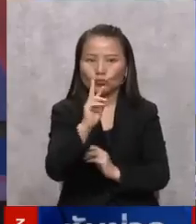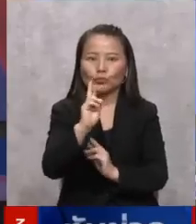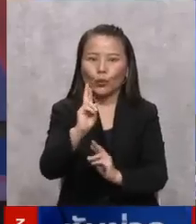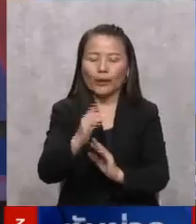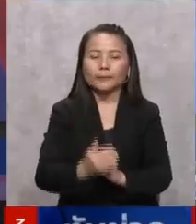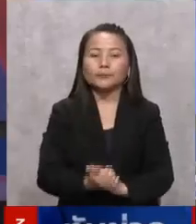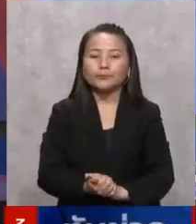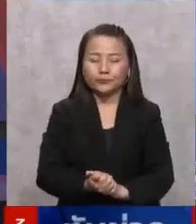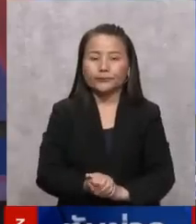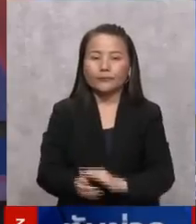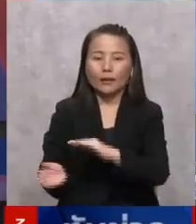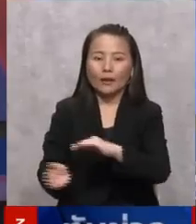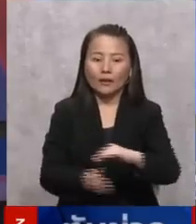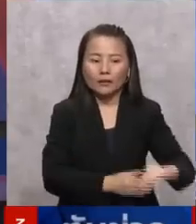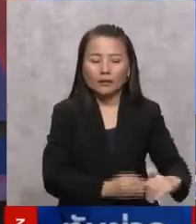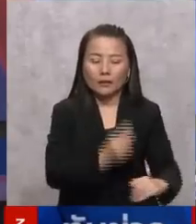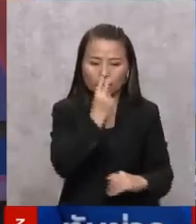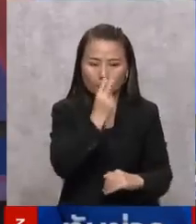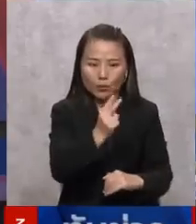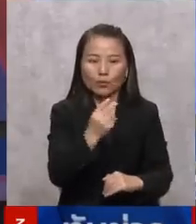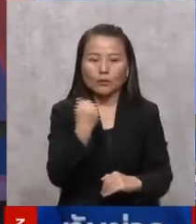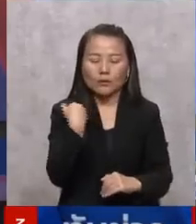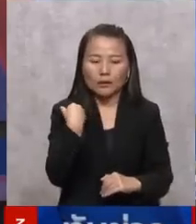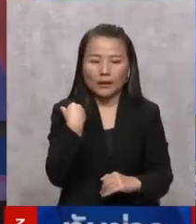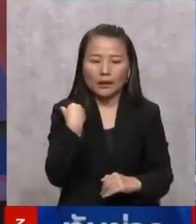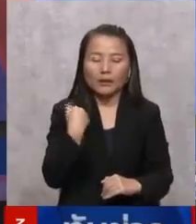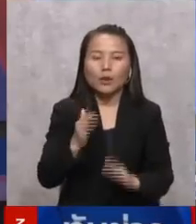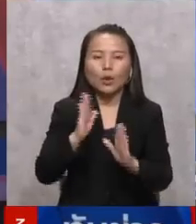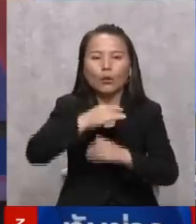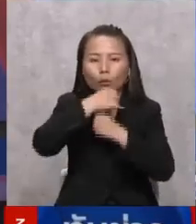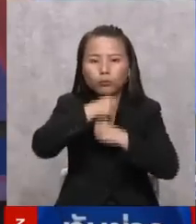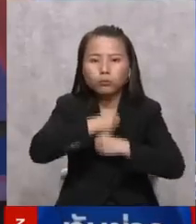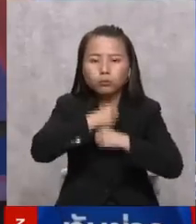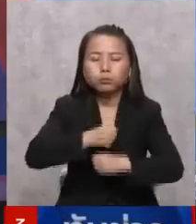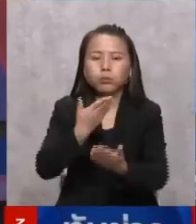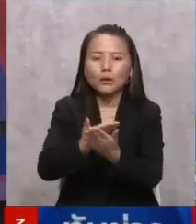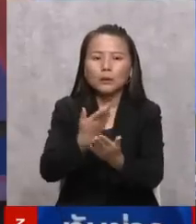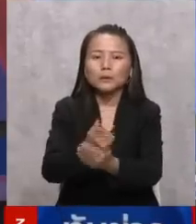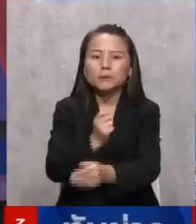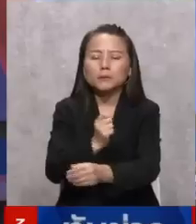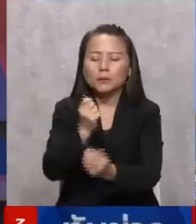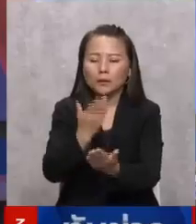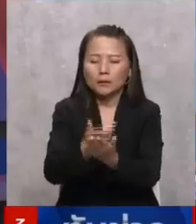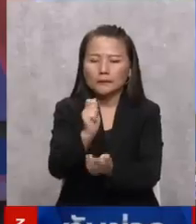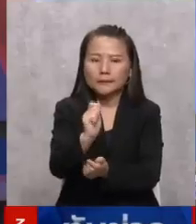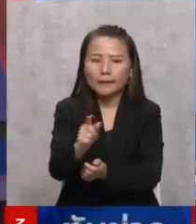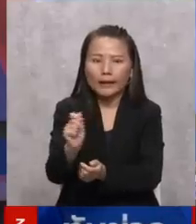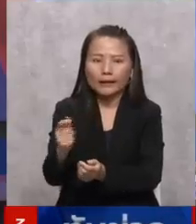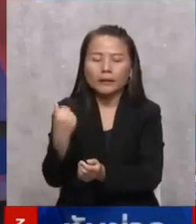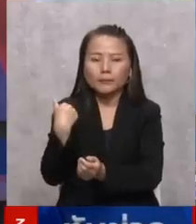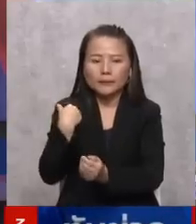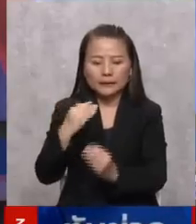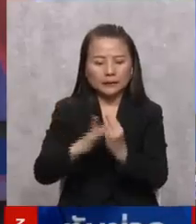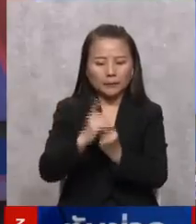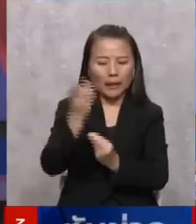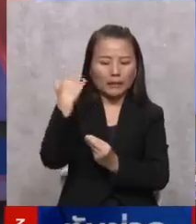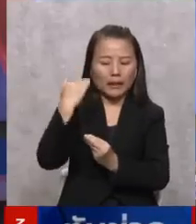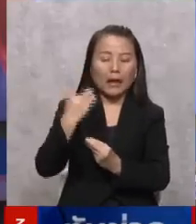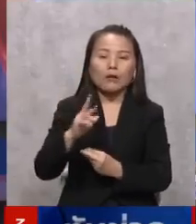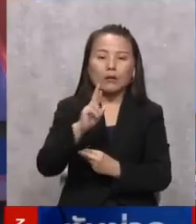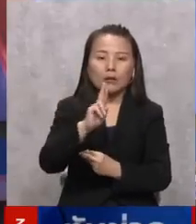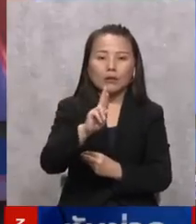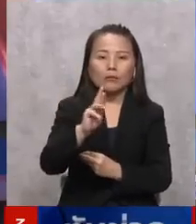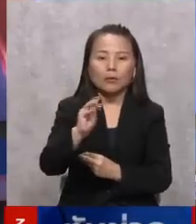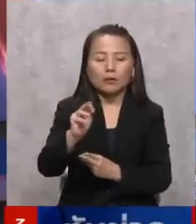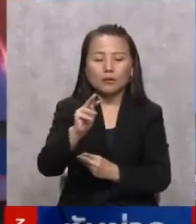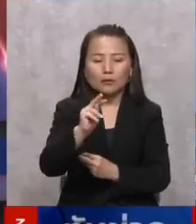ผู้ชมคะพาไปดูประเด็นเรื่องของการปรับเกณฑ์แก้เบี้ยรับเงินผู้สูงอายุกันบ้างนะคะถูกพูดถึงตลอดสัปดาห์ที่ผ่านมาค่ะแม้ว่ารัฐมนตรีว่าการ